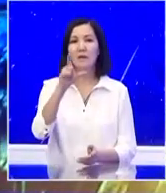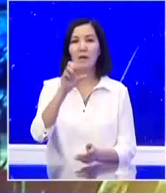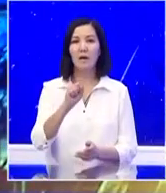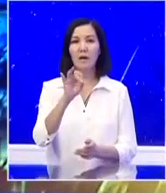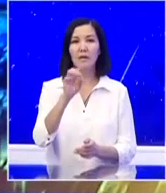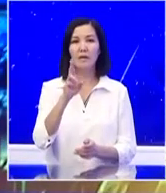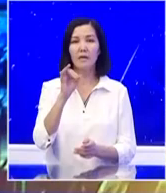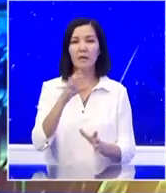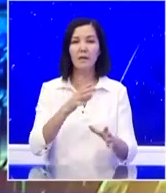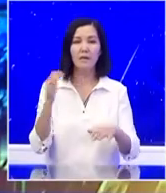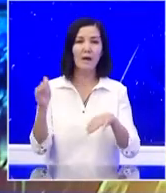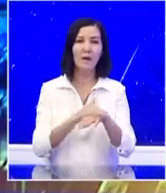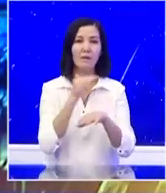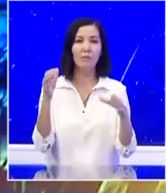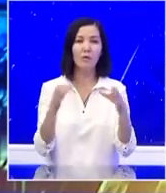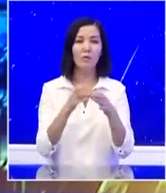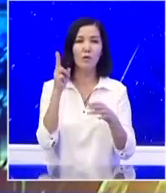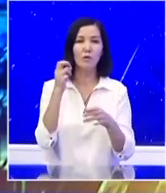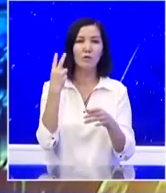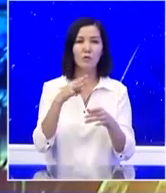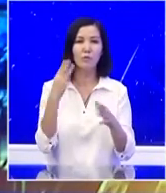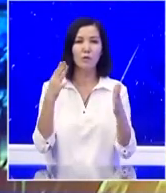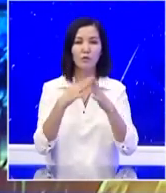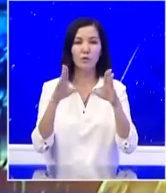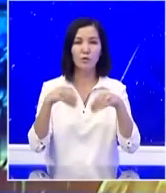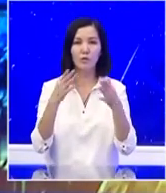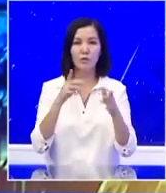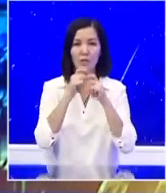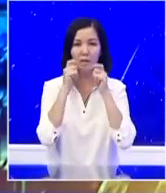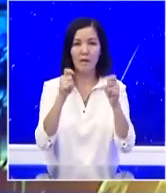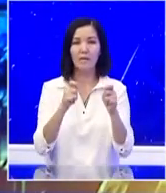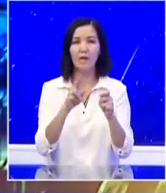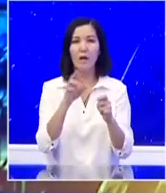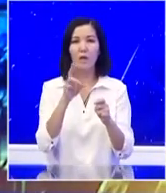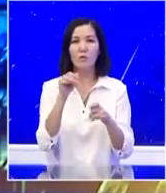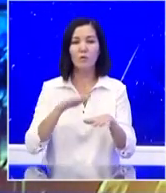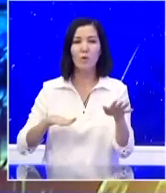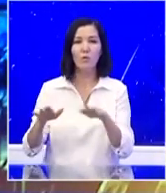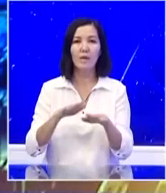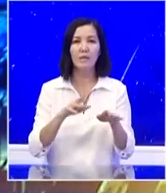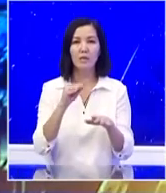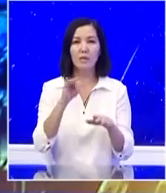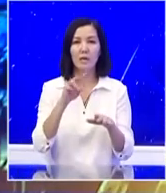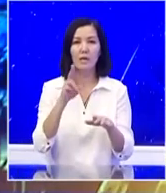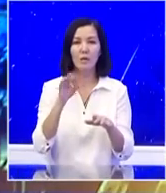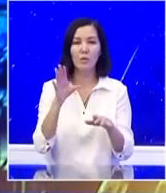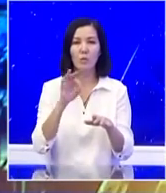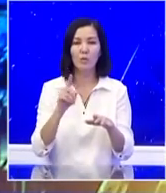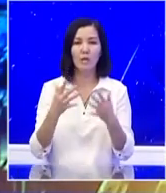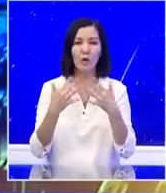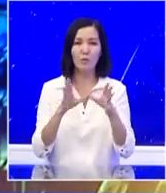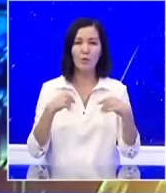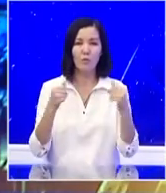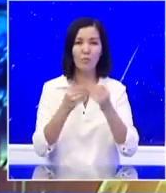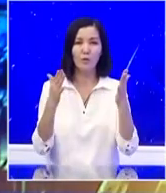Қарекет қайырымдылық қоры 223-ші баспананы сыйға тартты. Бұл жолы Көксу ауданына қарасты Жарлыөзек ауылындағы отбасы